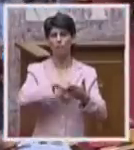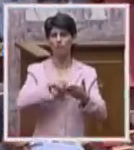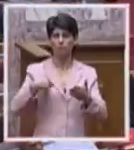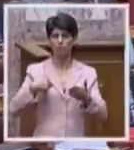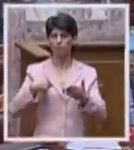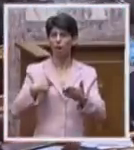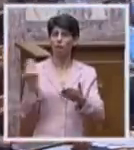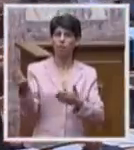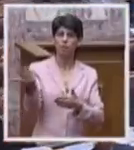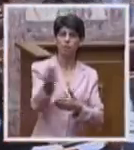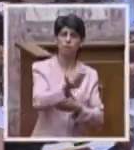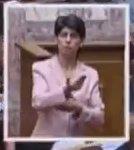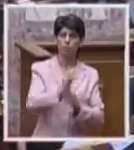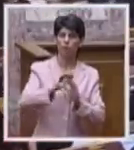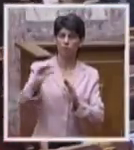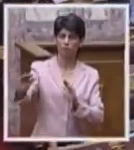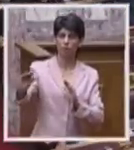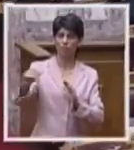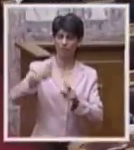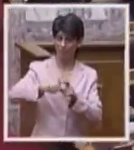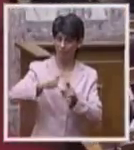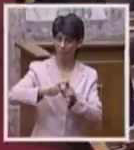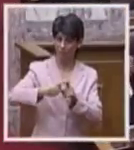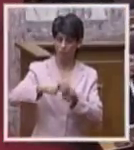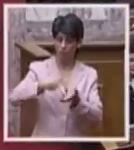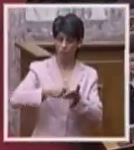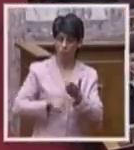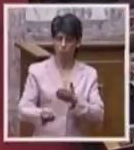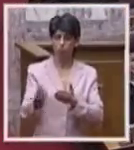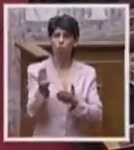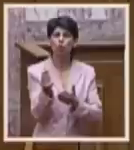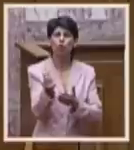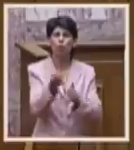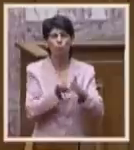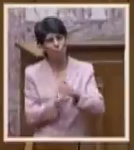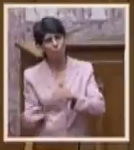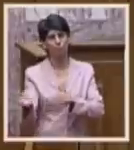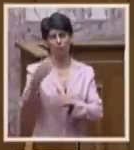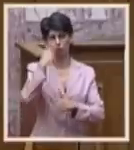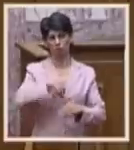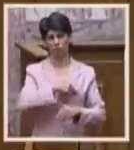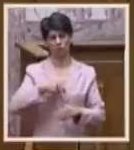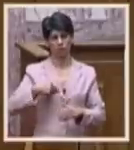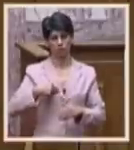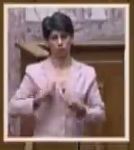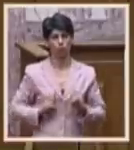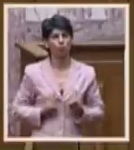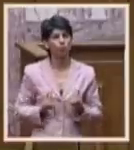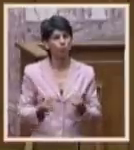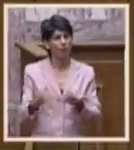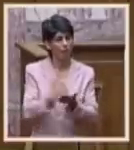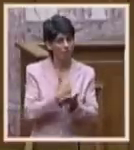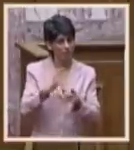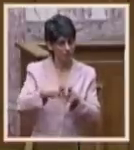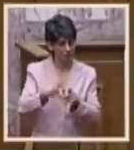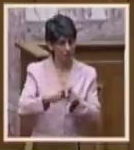ίσπραξη φόρων από καταθέτες Έλληνες που φοροδιαφεύγουν μέσω Ελβετίας. Η αίσθηση αδικίας στη χώρα μας είναι